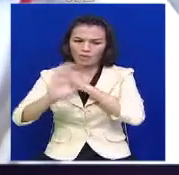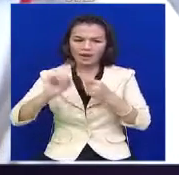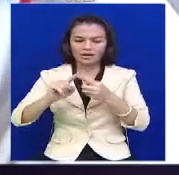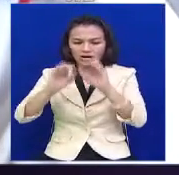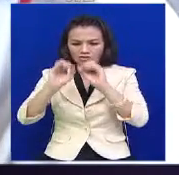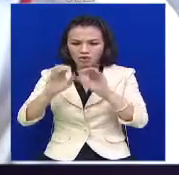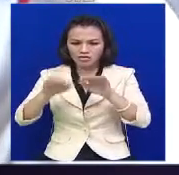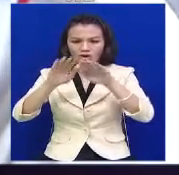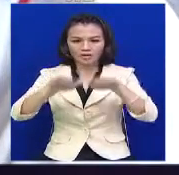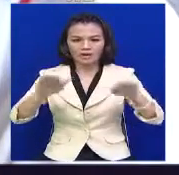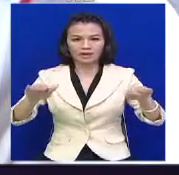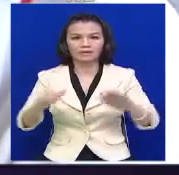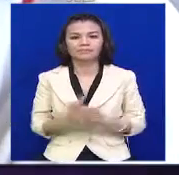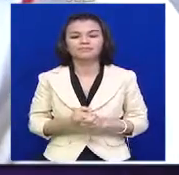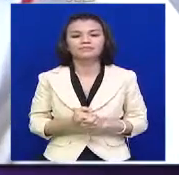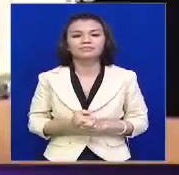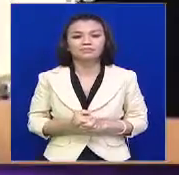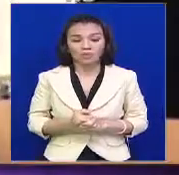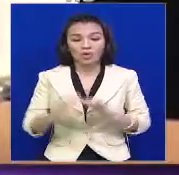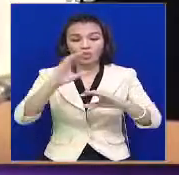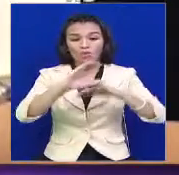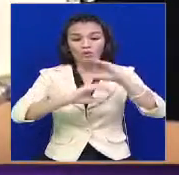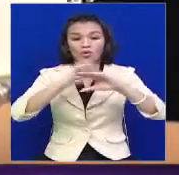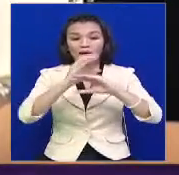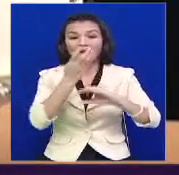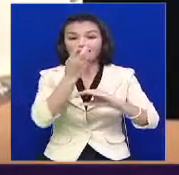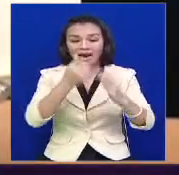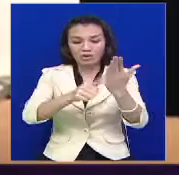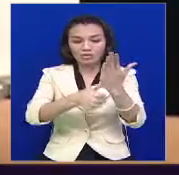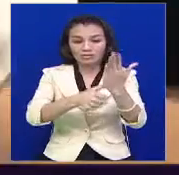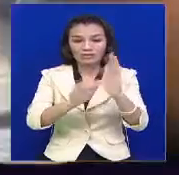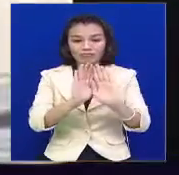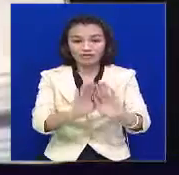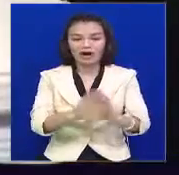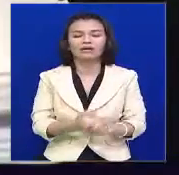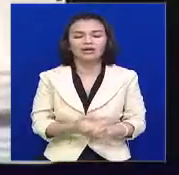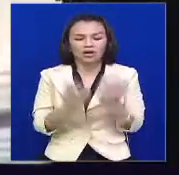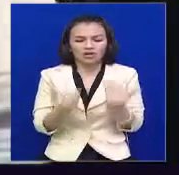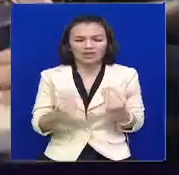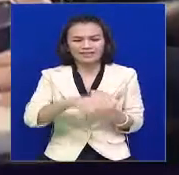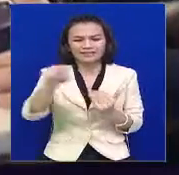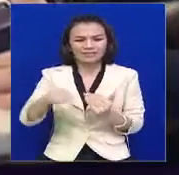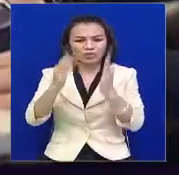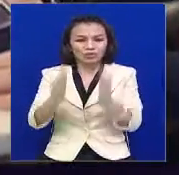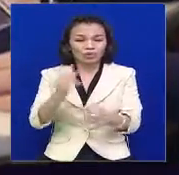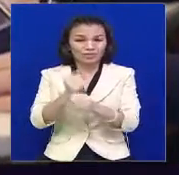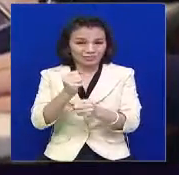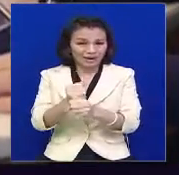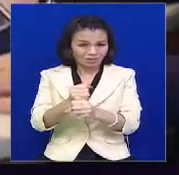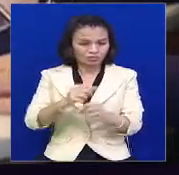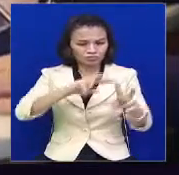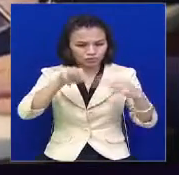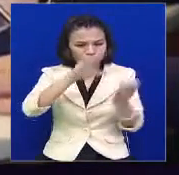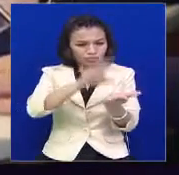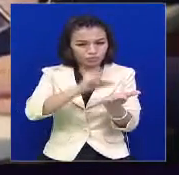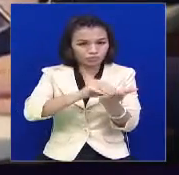เรียนสำหรับการตรวจสอบโครงการรับจำนำข้าวมีการตั้งอนุกรรมการไต่สวนระดับผู้ปฏิบัติซึ่งนายกรัฐมนตรี